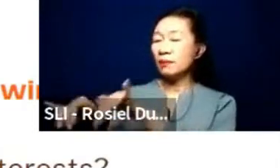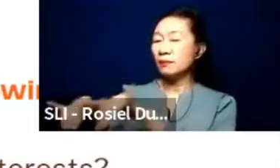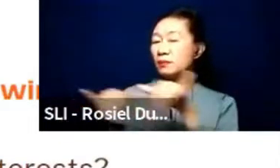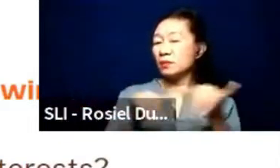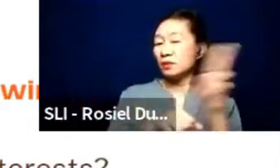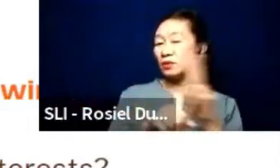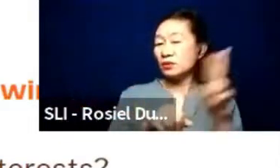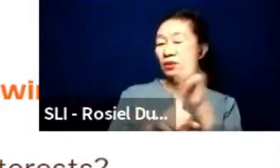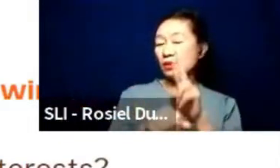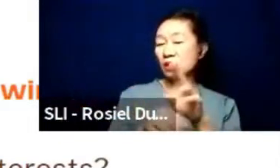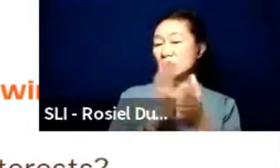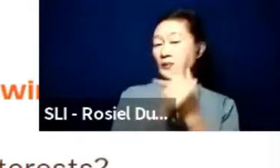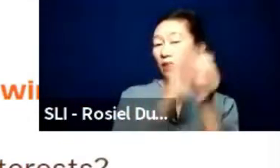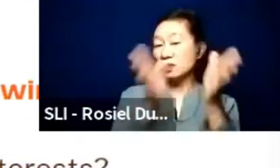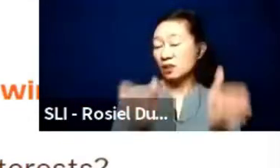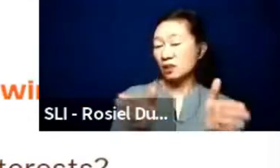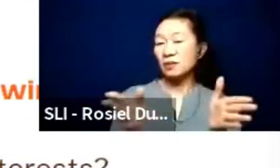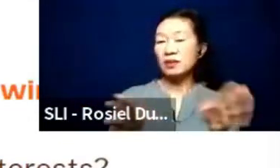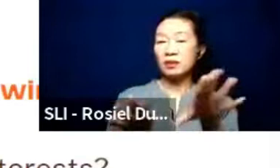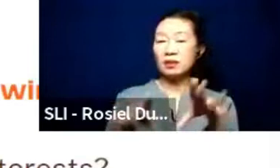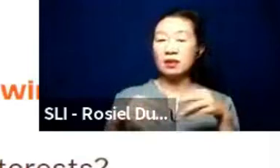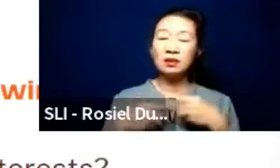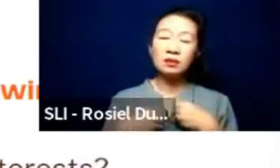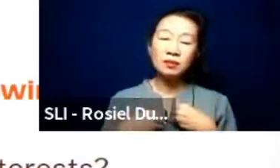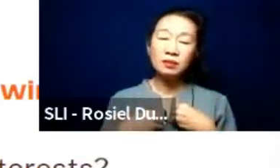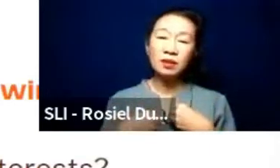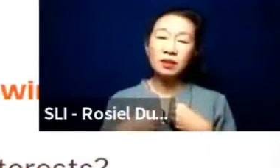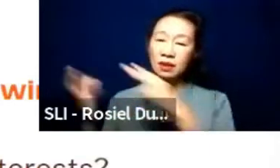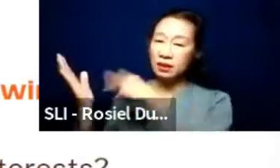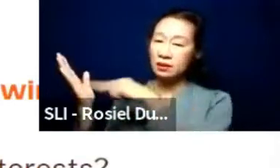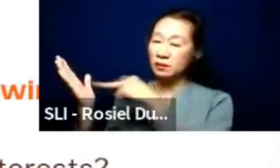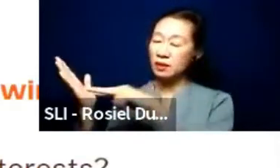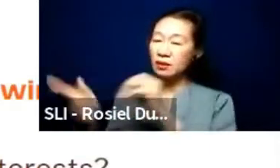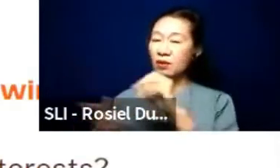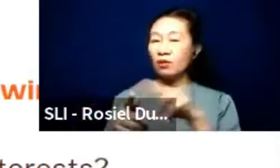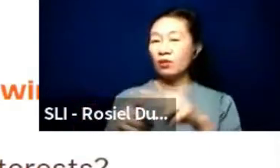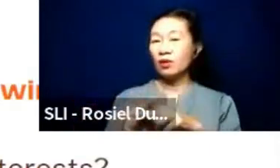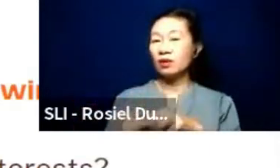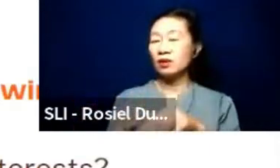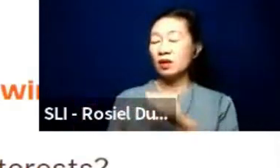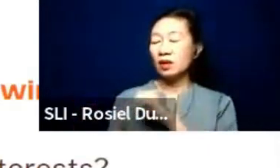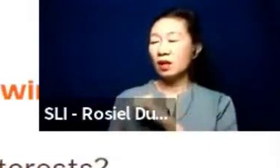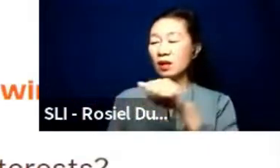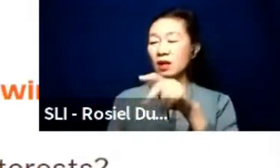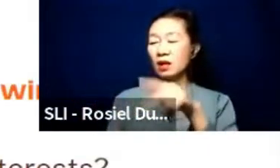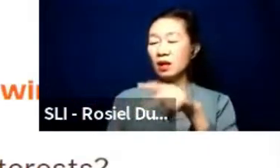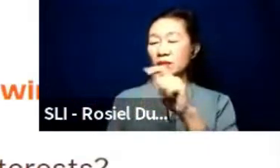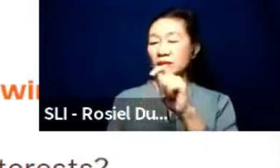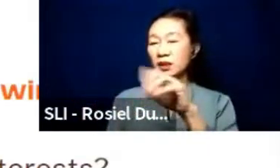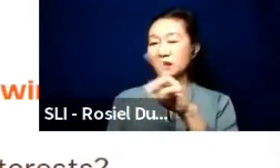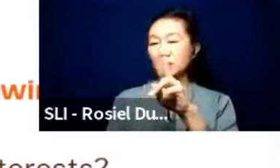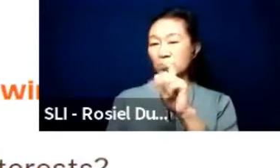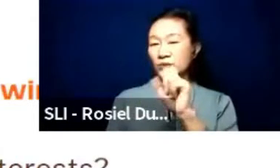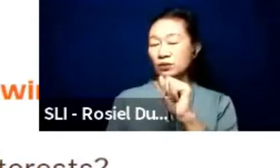mga specialists. May mga adaptive assessments or mga aptitude tests, no? Mga personality